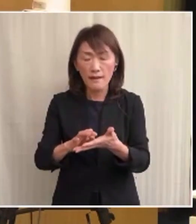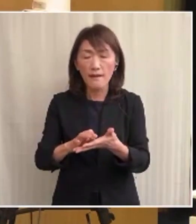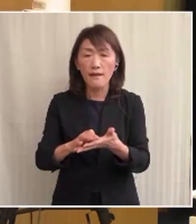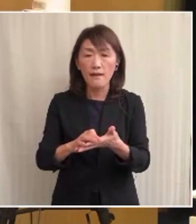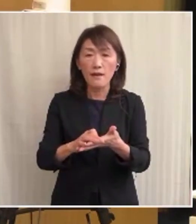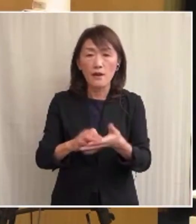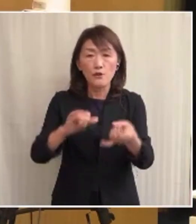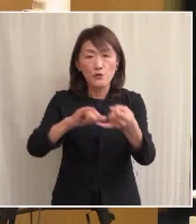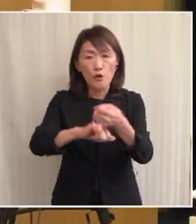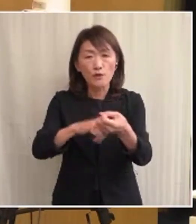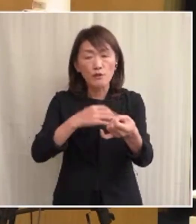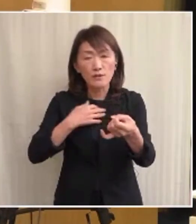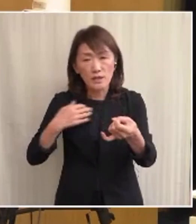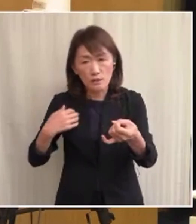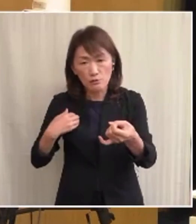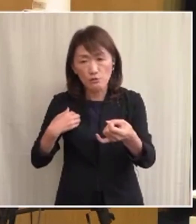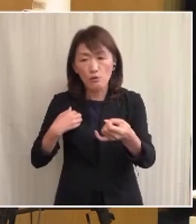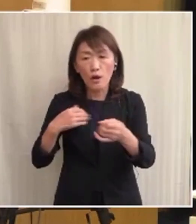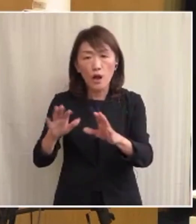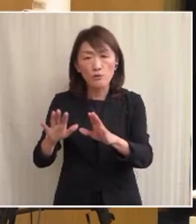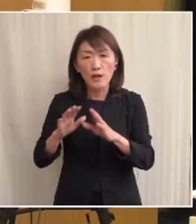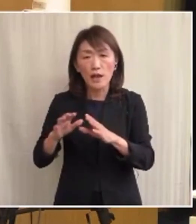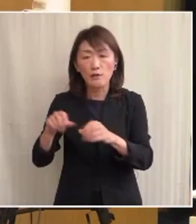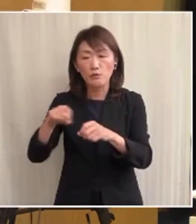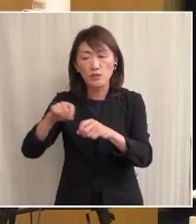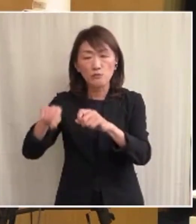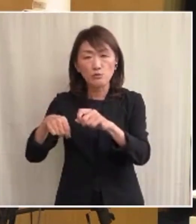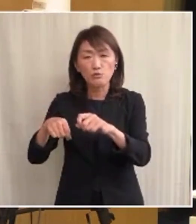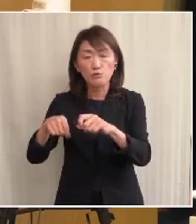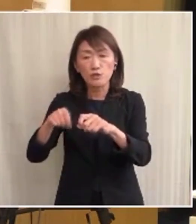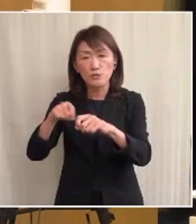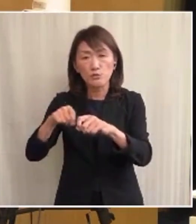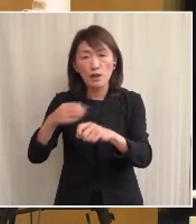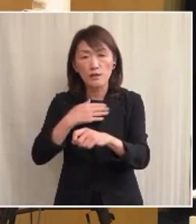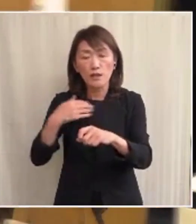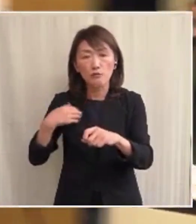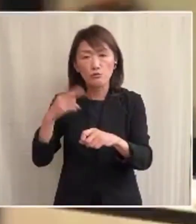入れ の, 事務ができたりということを進めていきたいと思います。